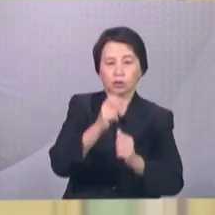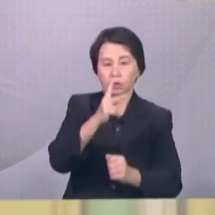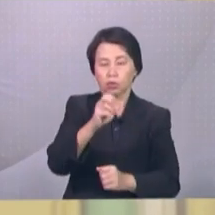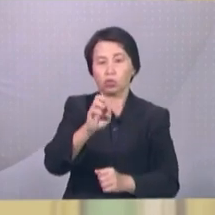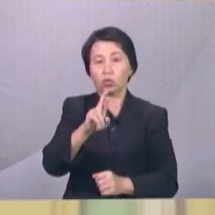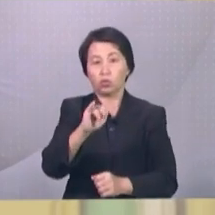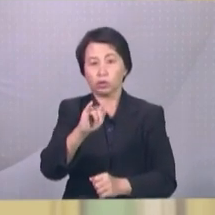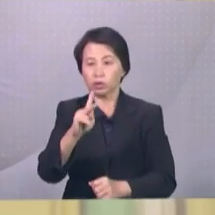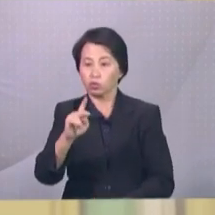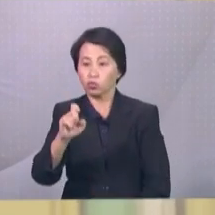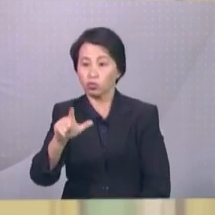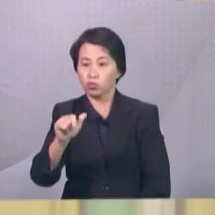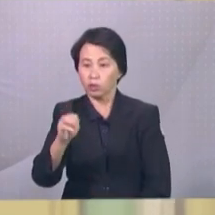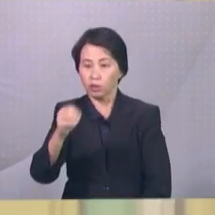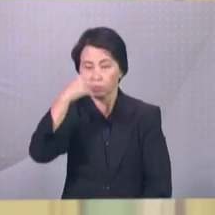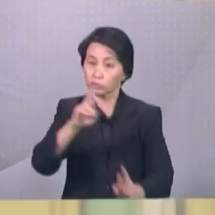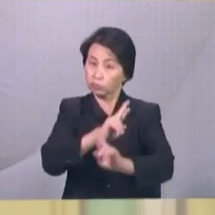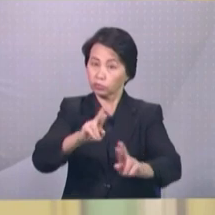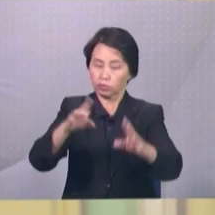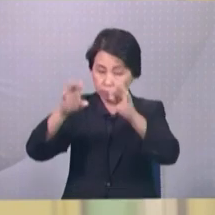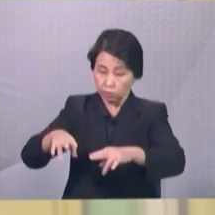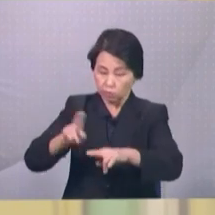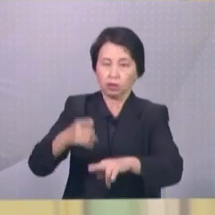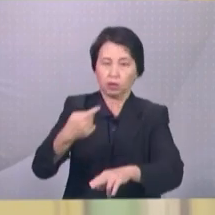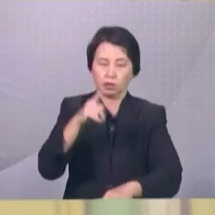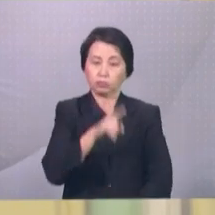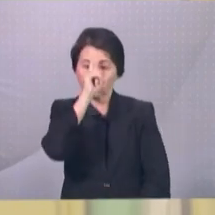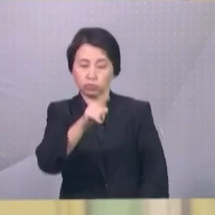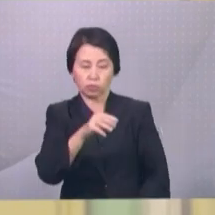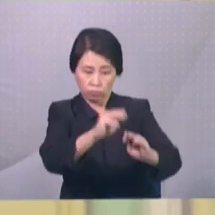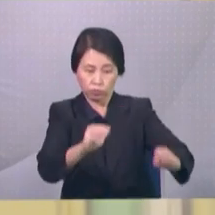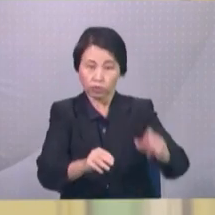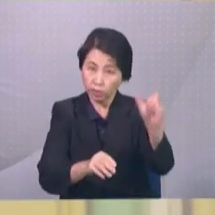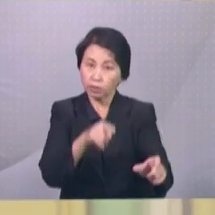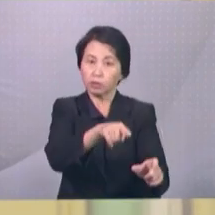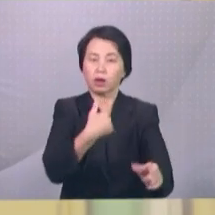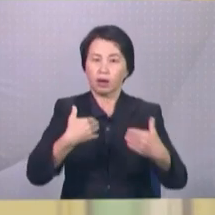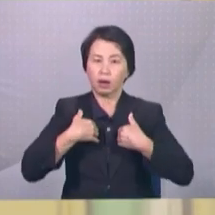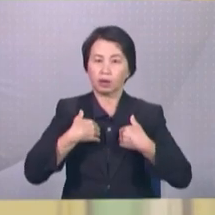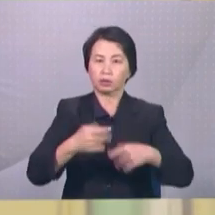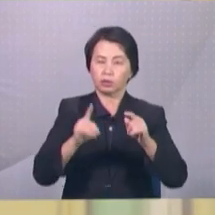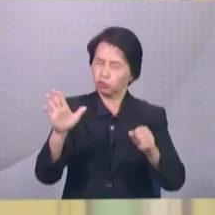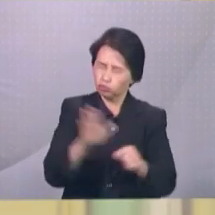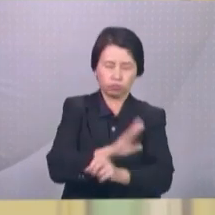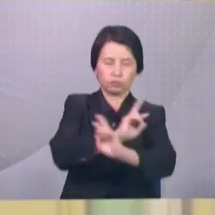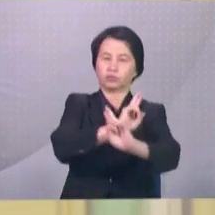kurikulum dalam konteks persediaan untuk peperiksaan. Kita akan pastikan pelajar-pelajar ini mempunyai ruang untuk